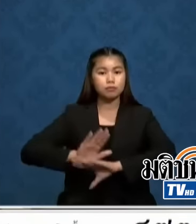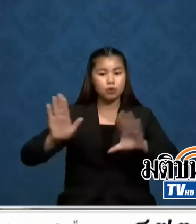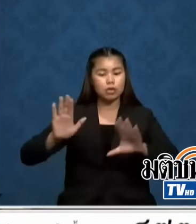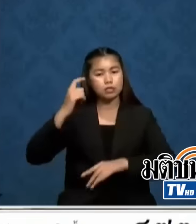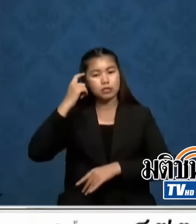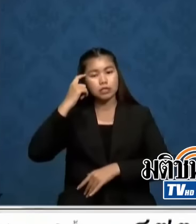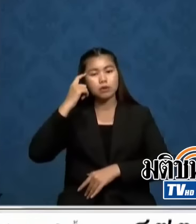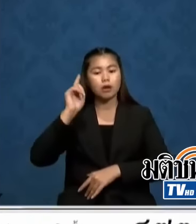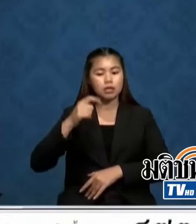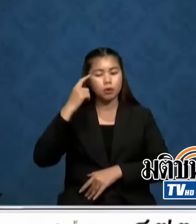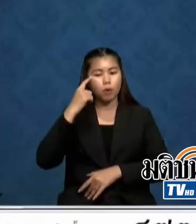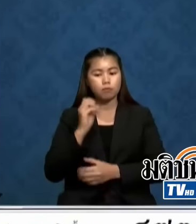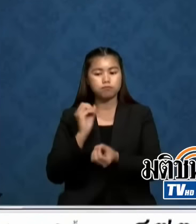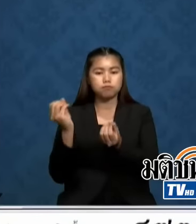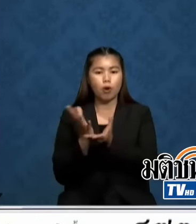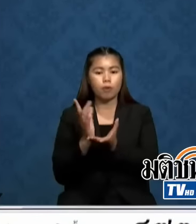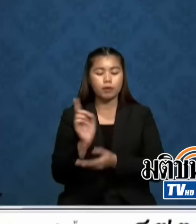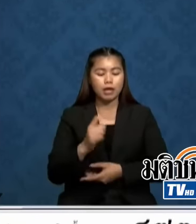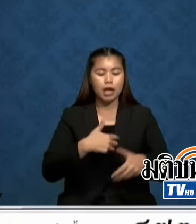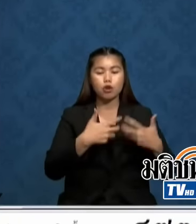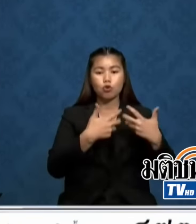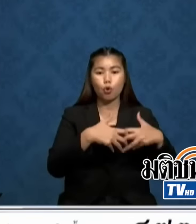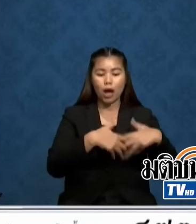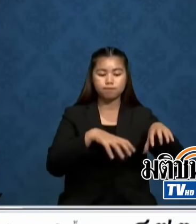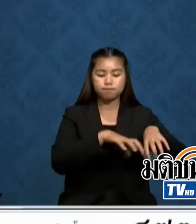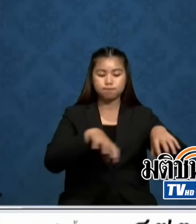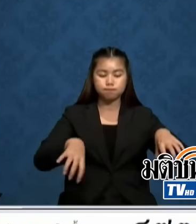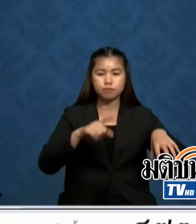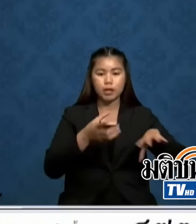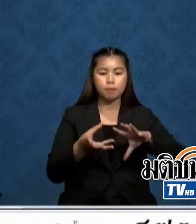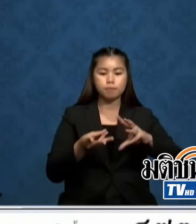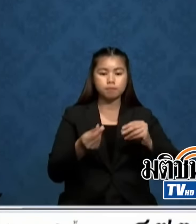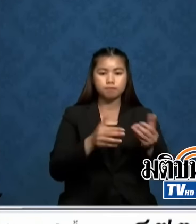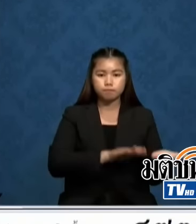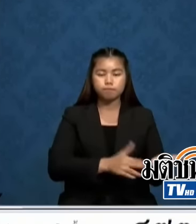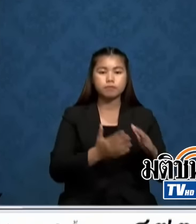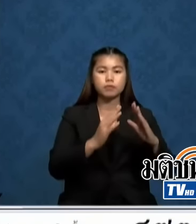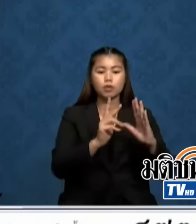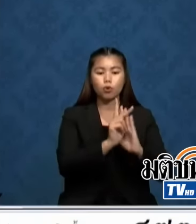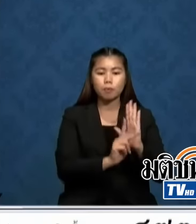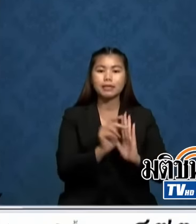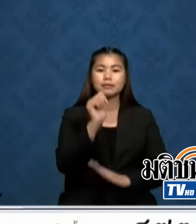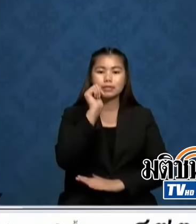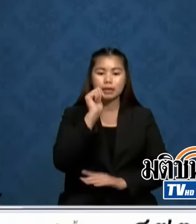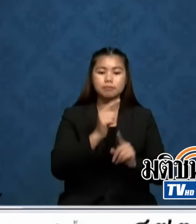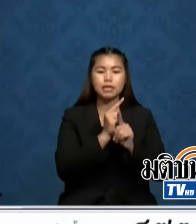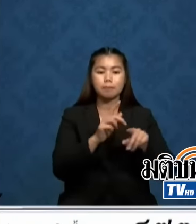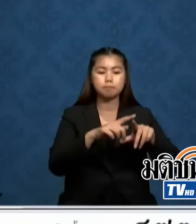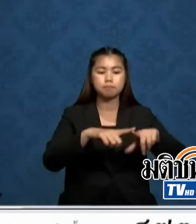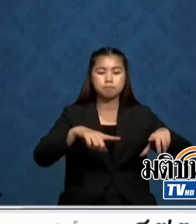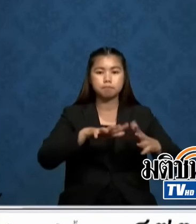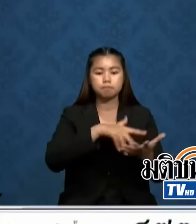หลังผลของการยกเลิกก็เพื่อให้โรงงานเหล่านี้กลับไปใช้กฎหมายเดิมซึ่งก็คือพระราชบัญญัติผังเมือง